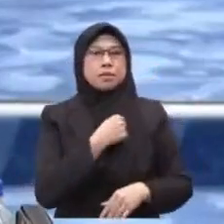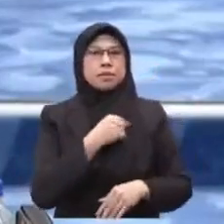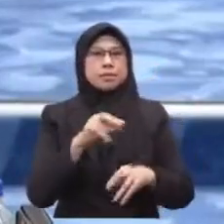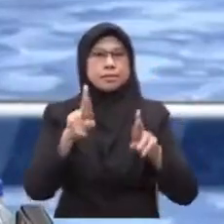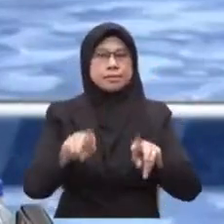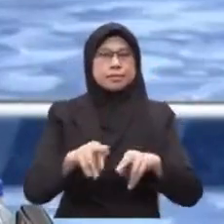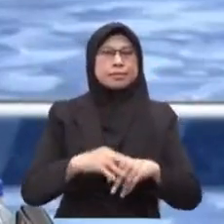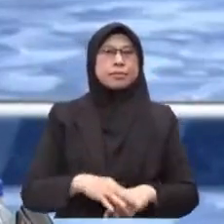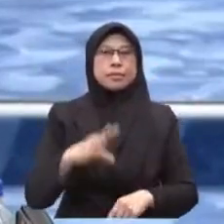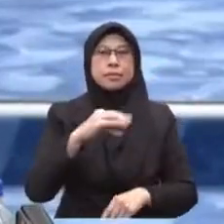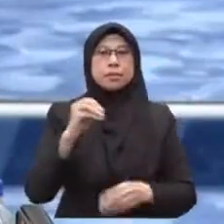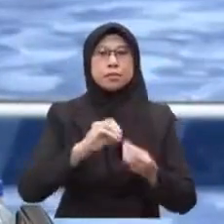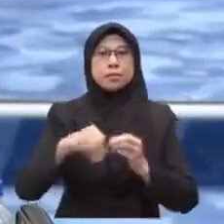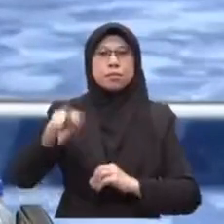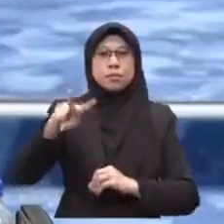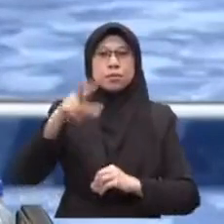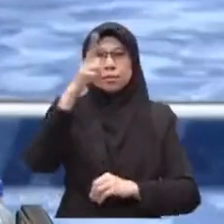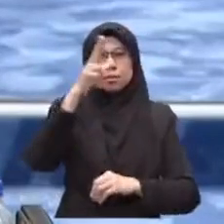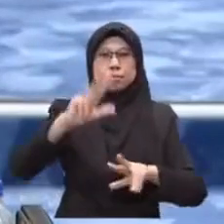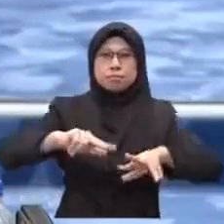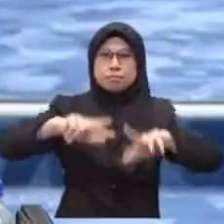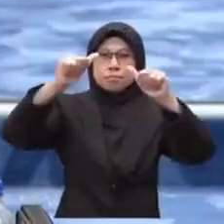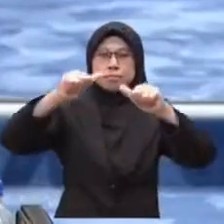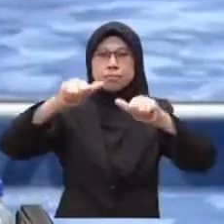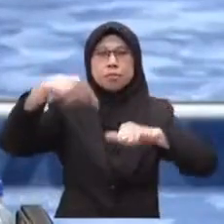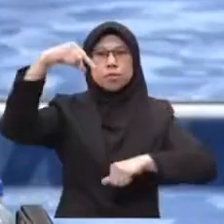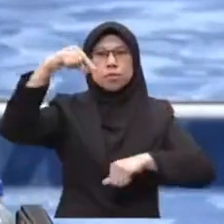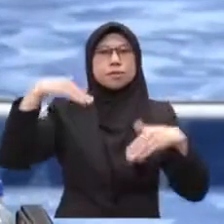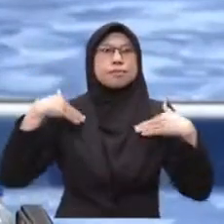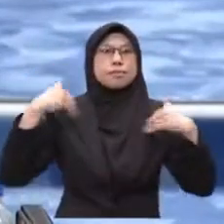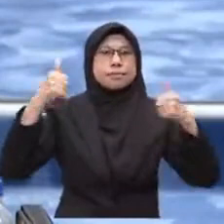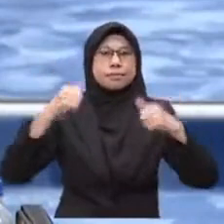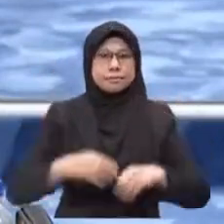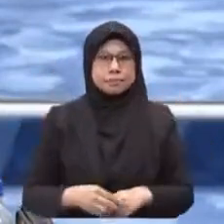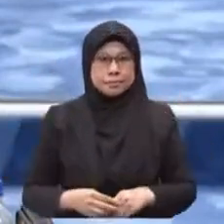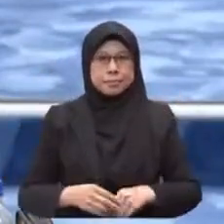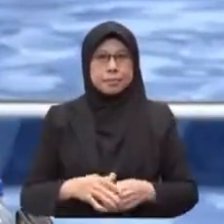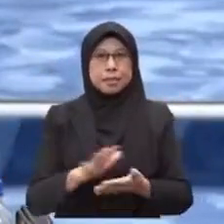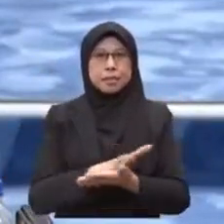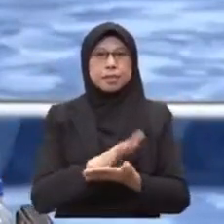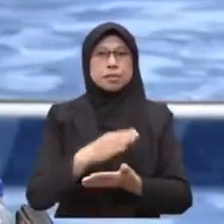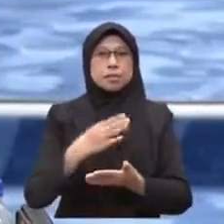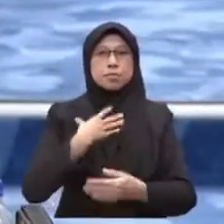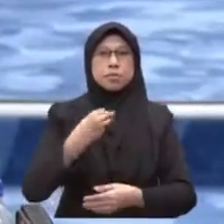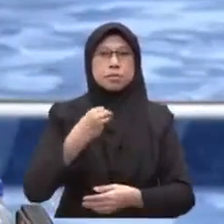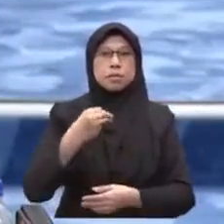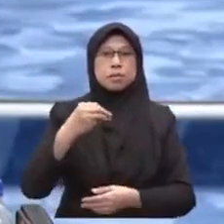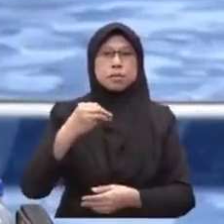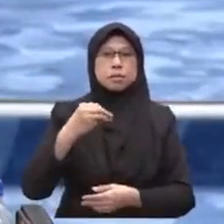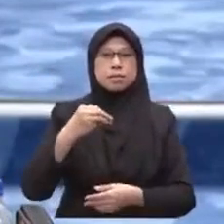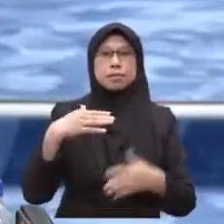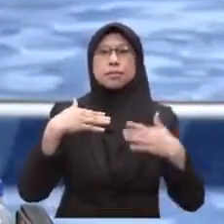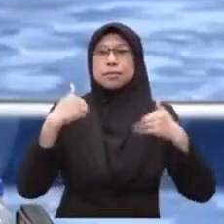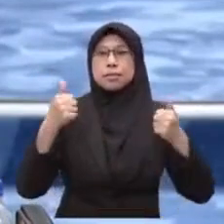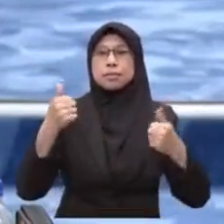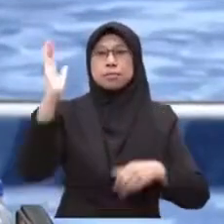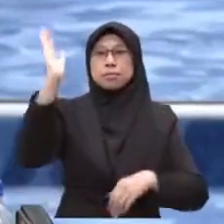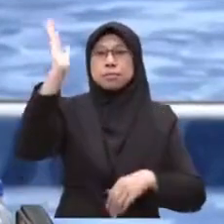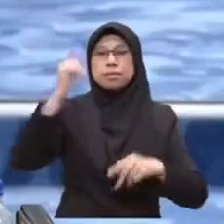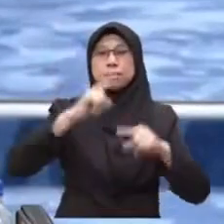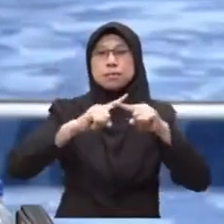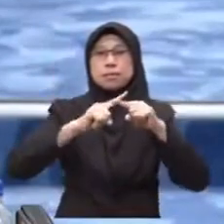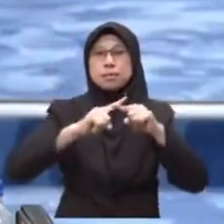kerajaan bertekat untuk menambah baik mutu kesihatan kertas putih kesihatan yang telah dibentangkan di dewan yang